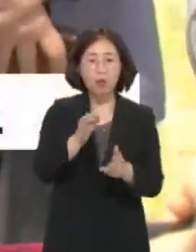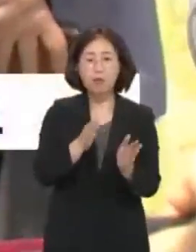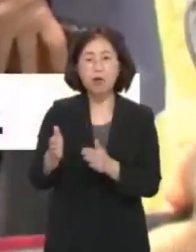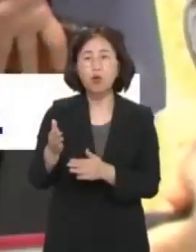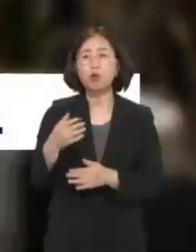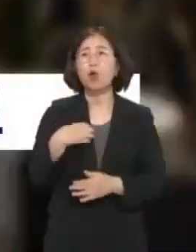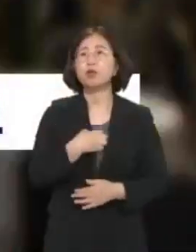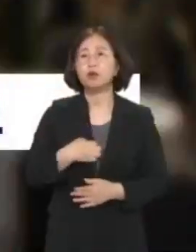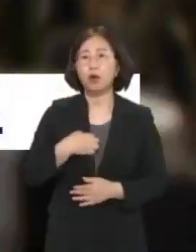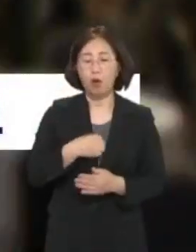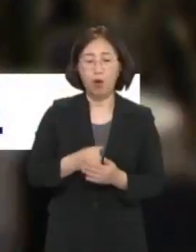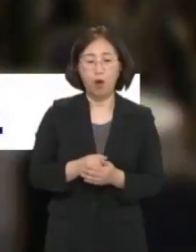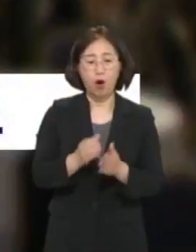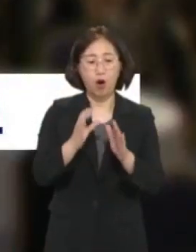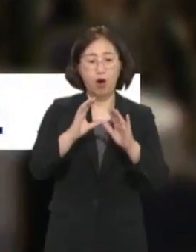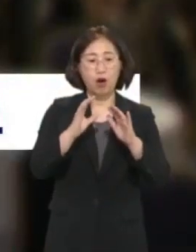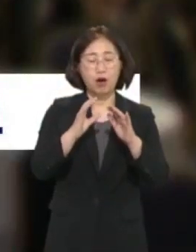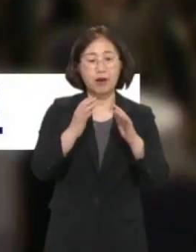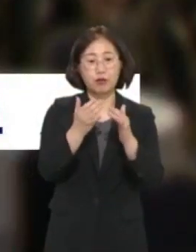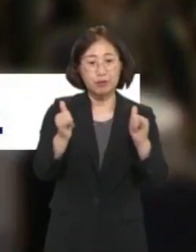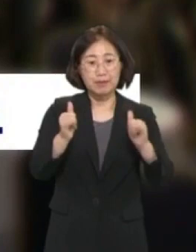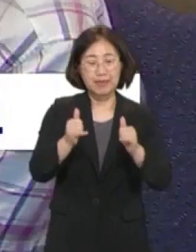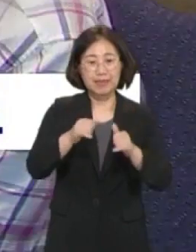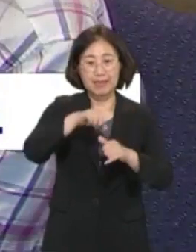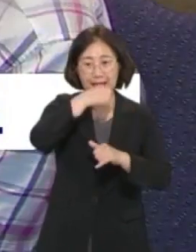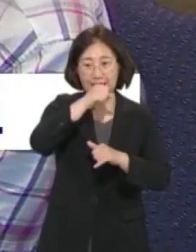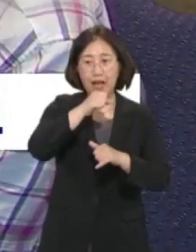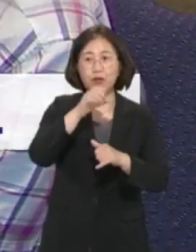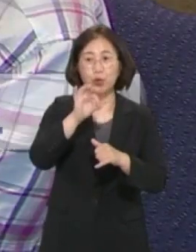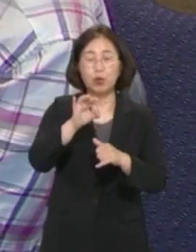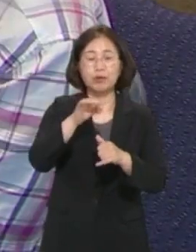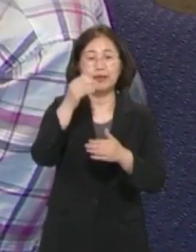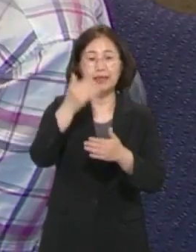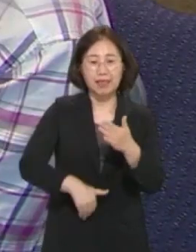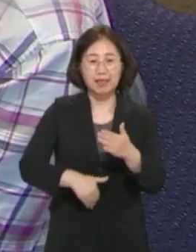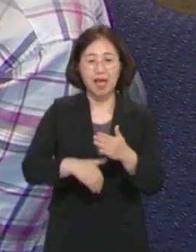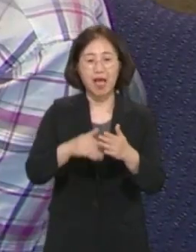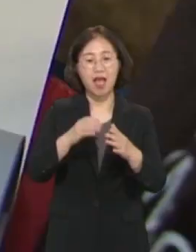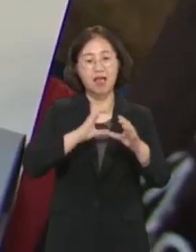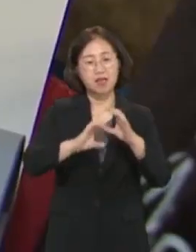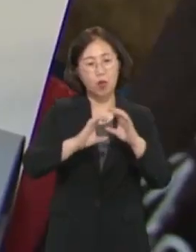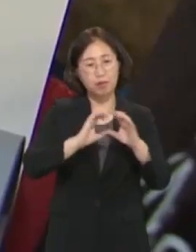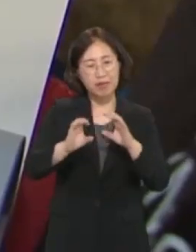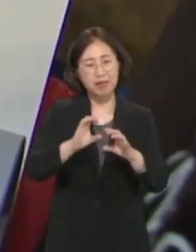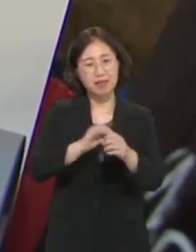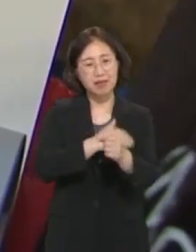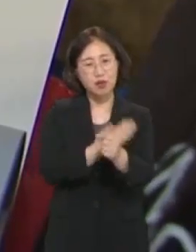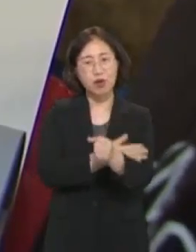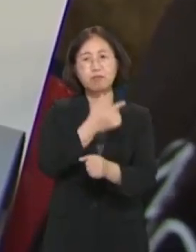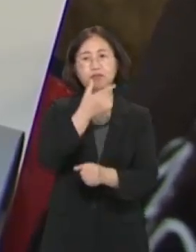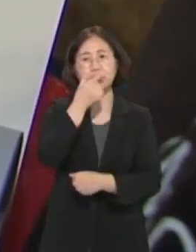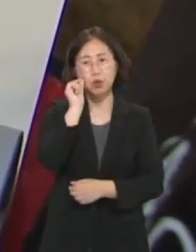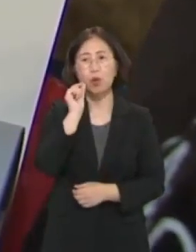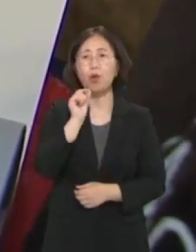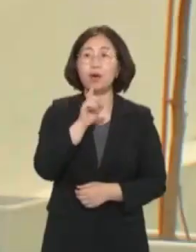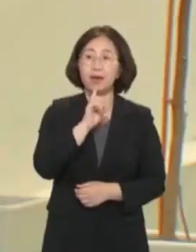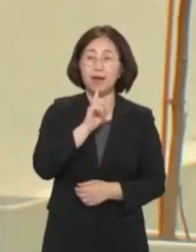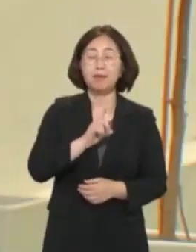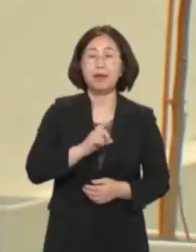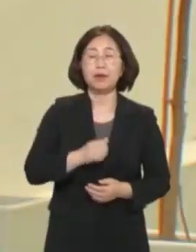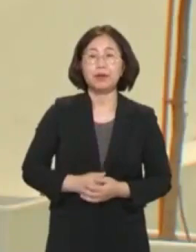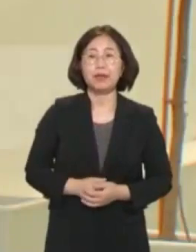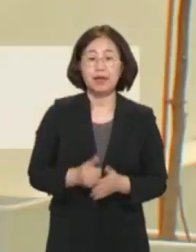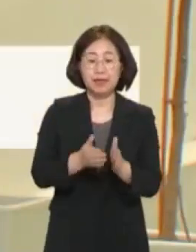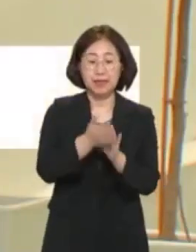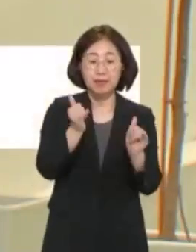우려와 주민참여예산 100억원 삭감 등 시민사회 의견수렴과 소통노력이 부족했다는 평가도 있습니다